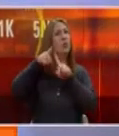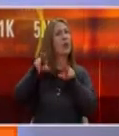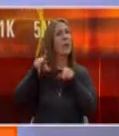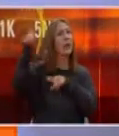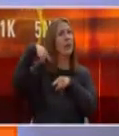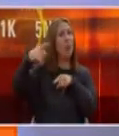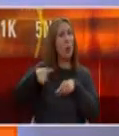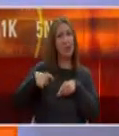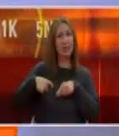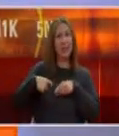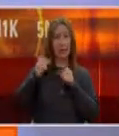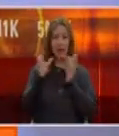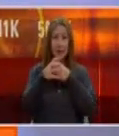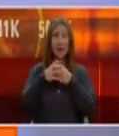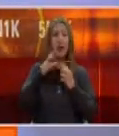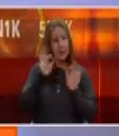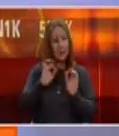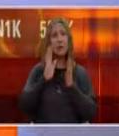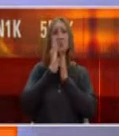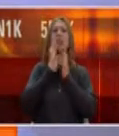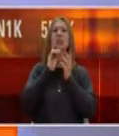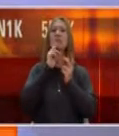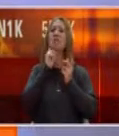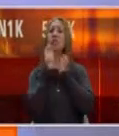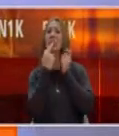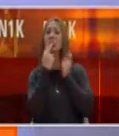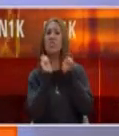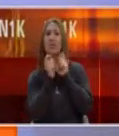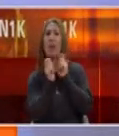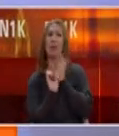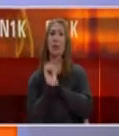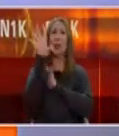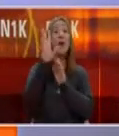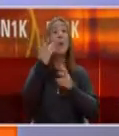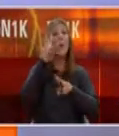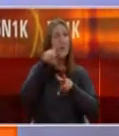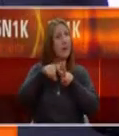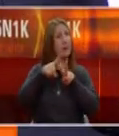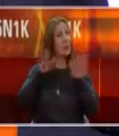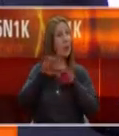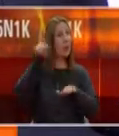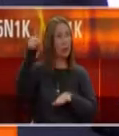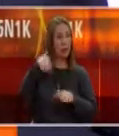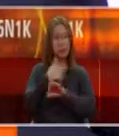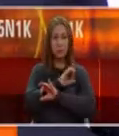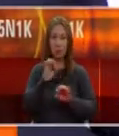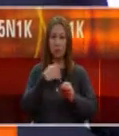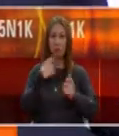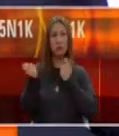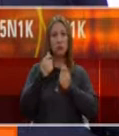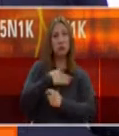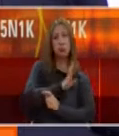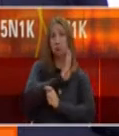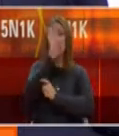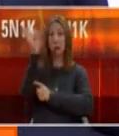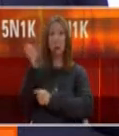şeyiniz var. Ve siz oraya hemen bir çevirmen yolluyorsunuz bunları. Evet, yani mesela Van depreminde de biz aktif olarak sahada